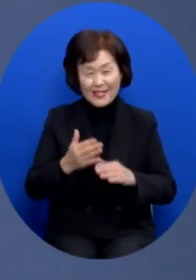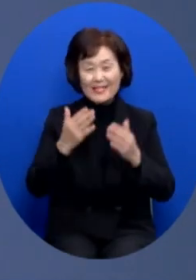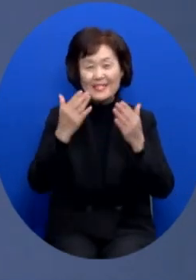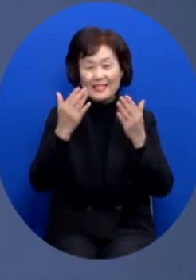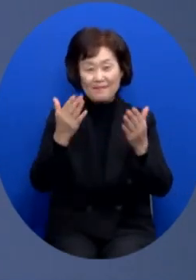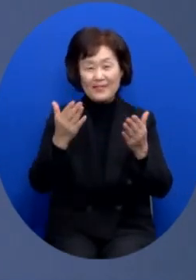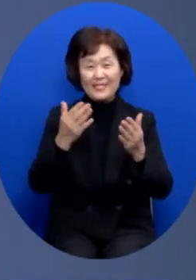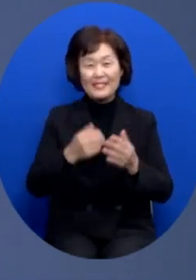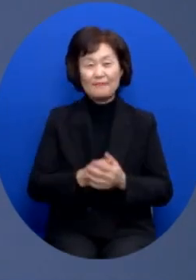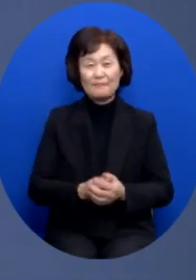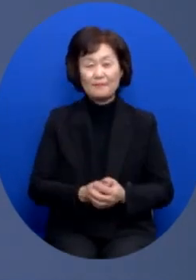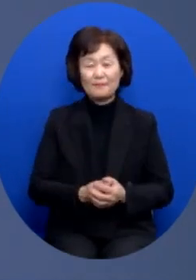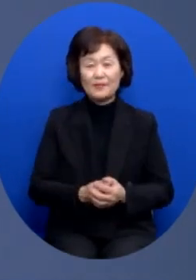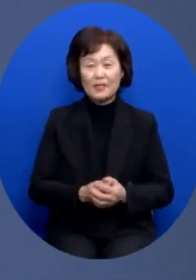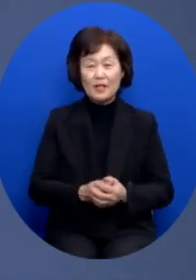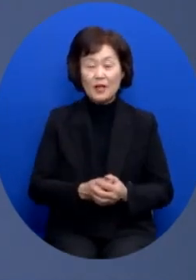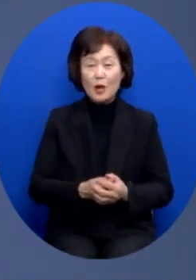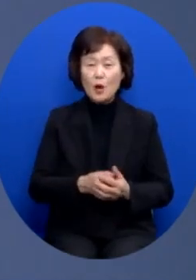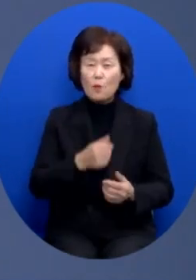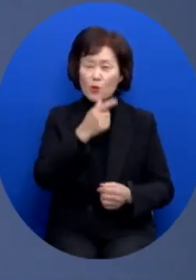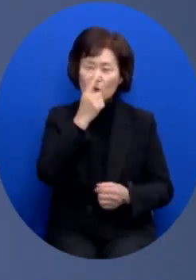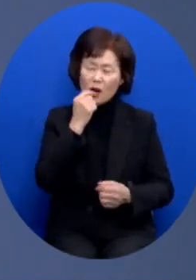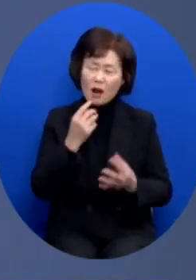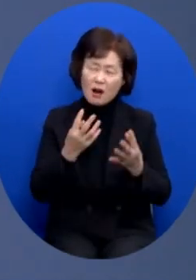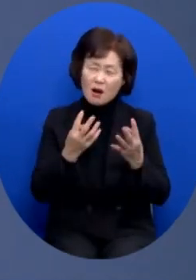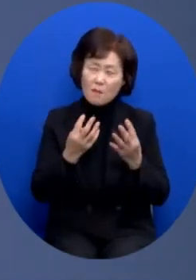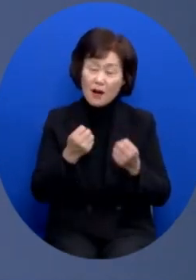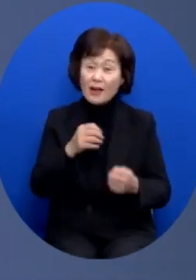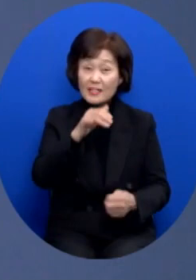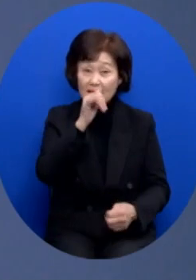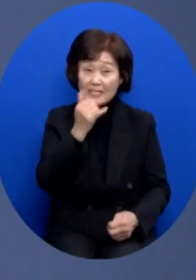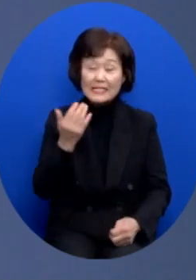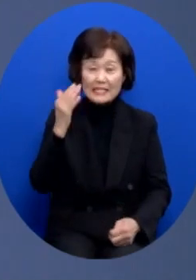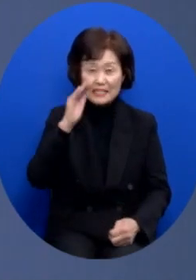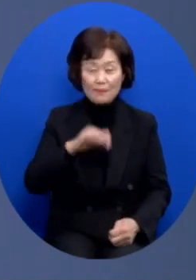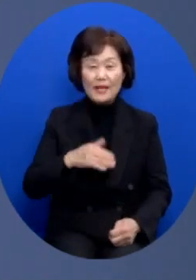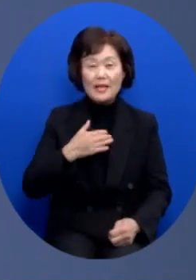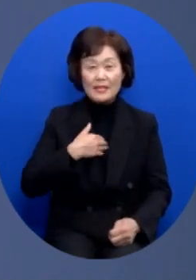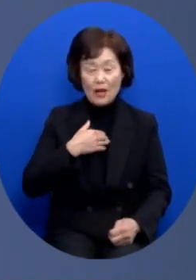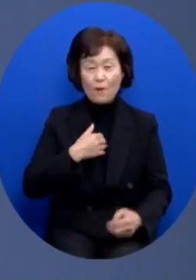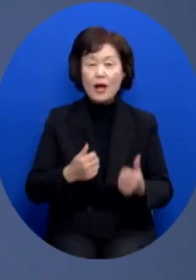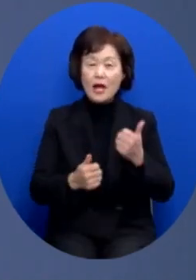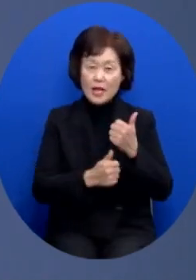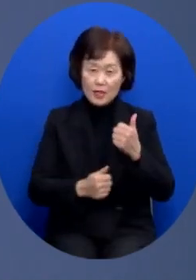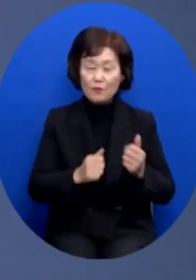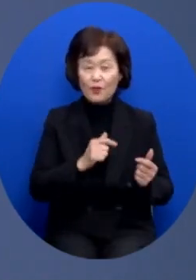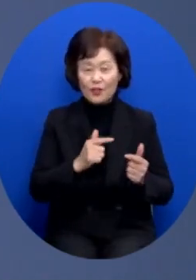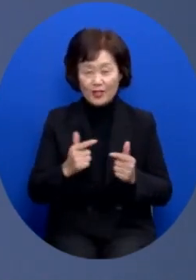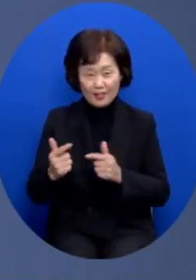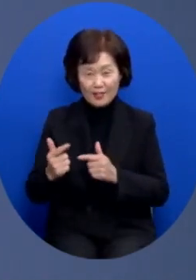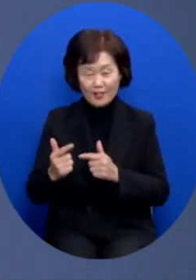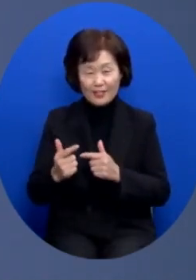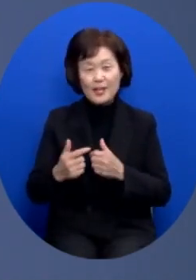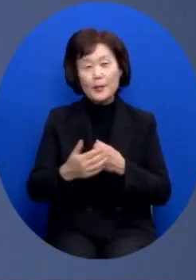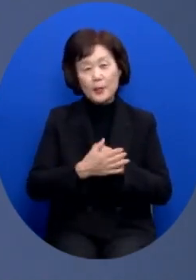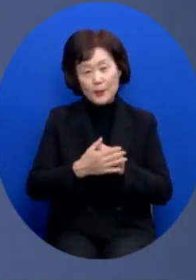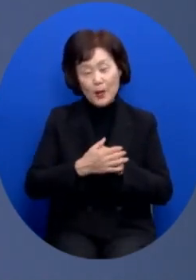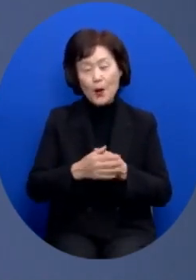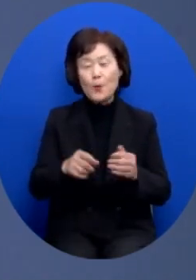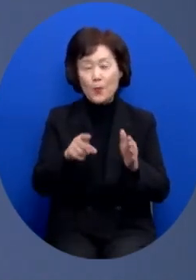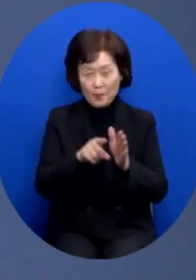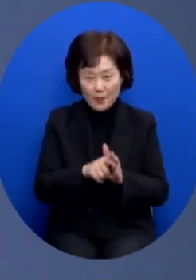드립니다 아 부족한 건 많지만은 저와 임원들을 지켜봐 주시고 또 믿어